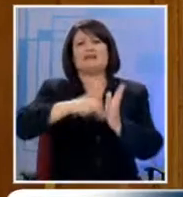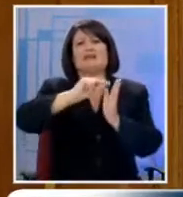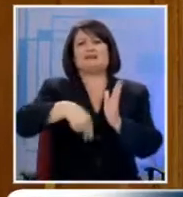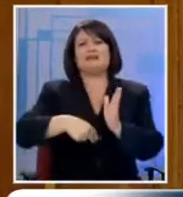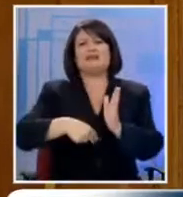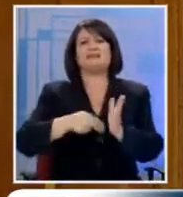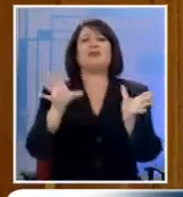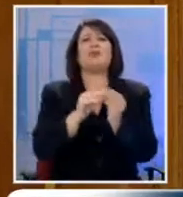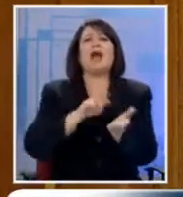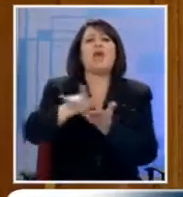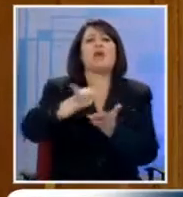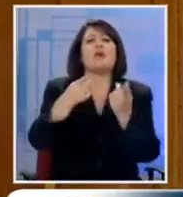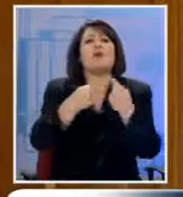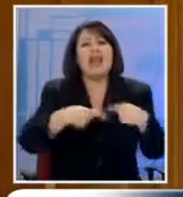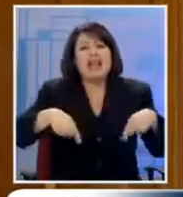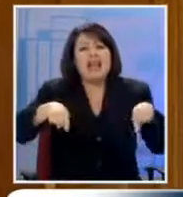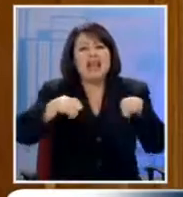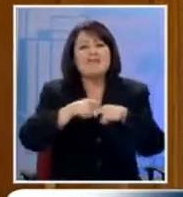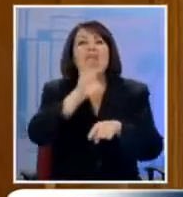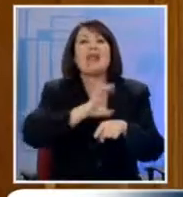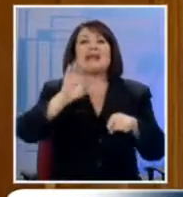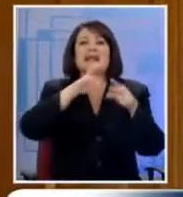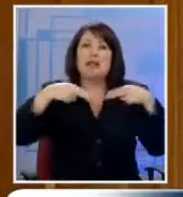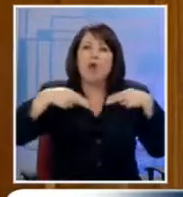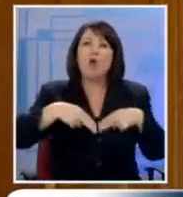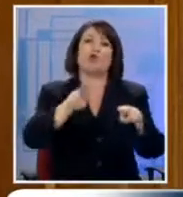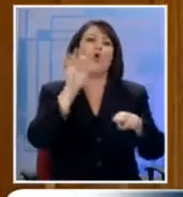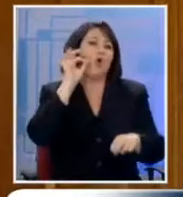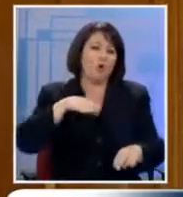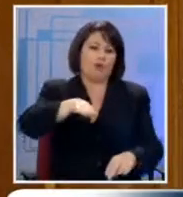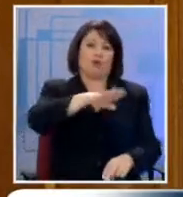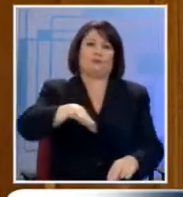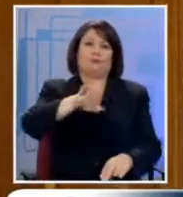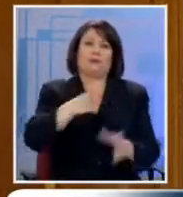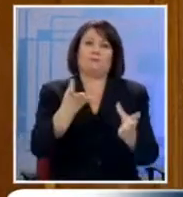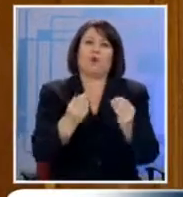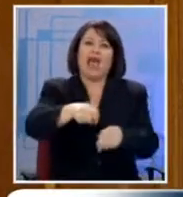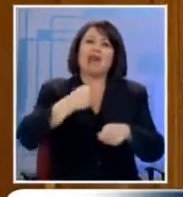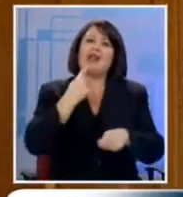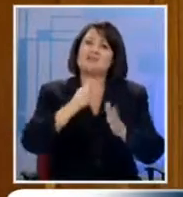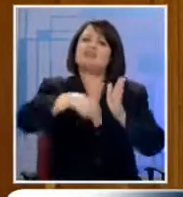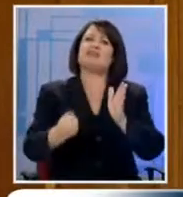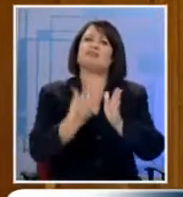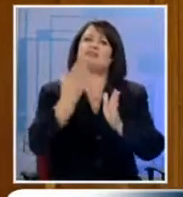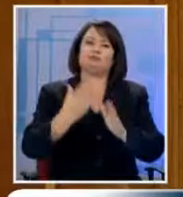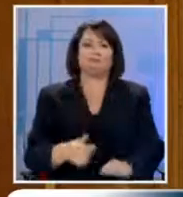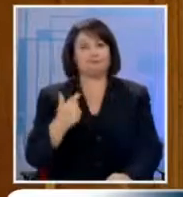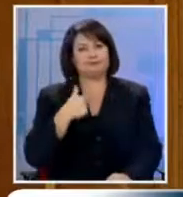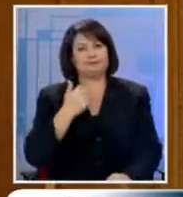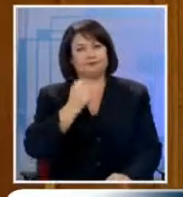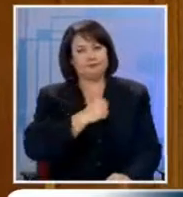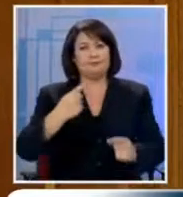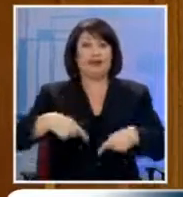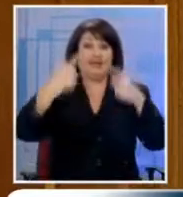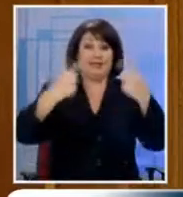για τα αεροδρόμια, τα λιμάνια και την Εγνατία Οδό και πολλά άλλα έργα. Και βεβαίως, επειδή για μας τα